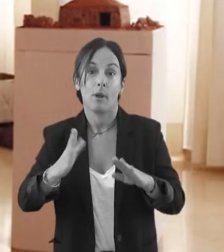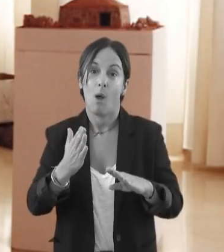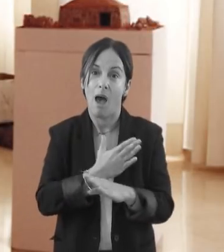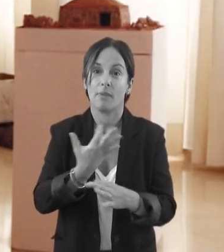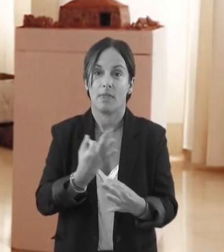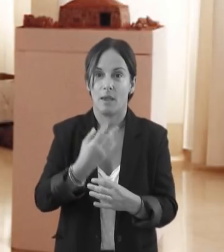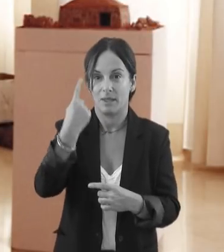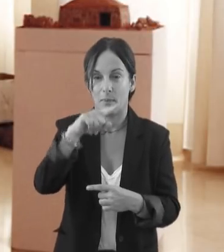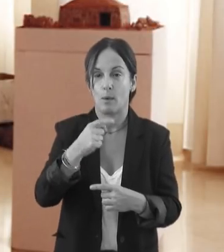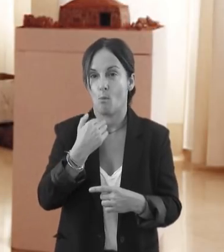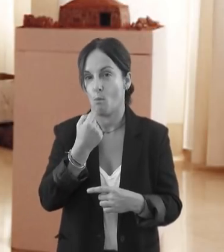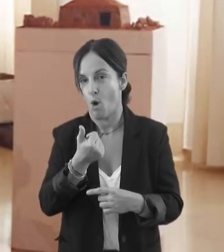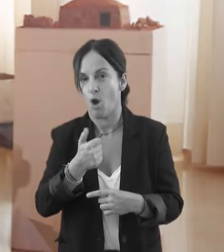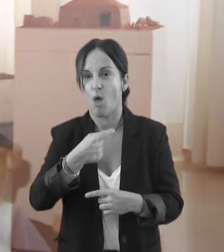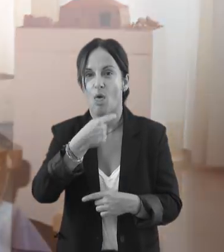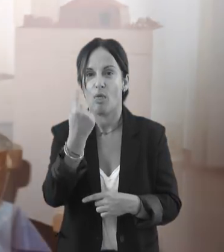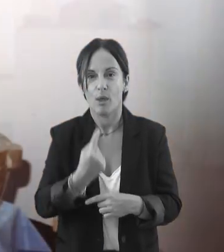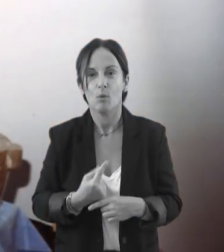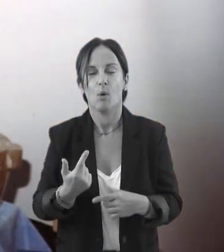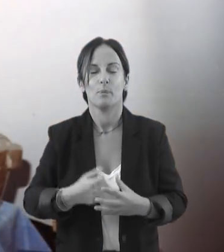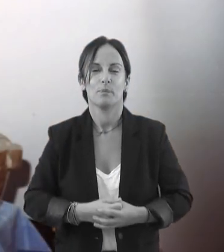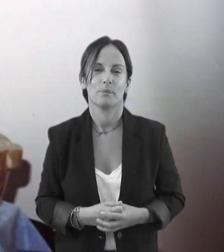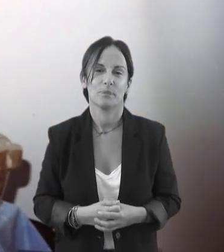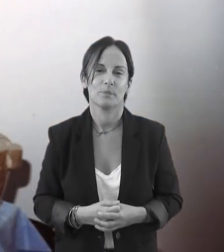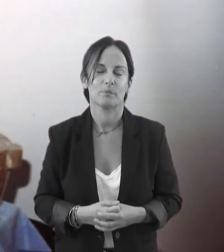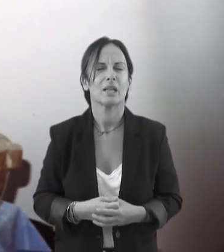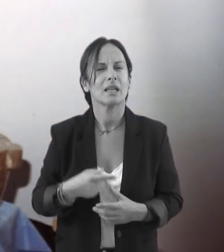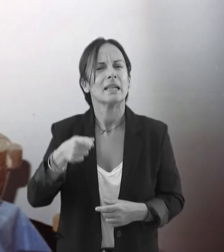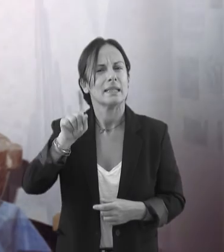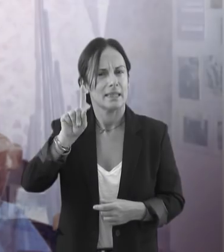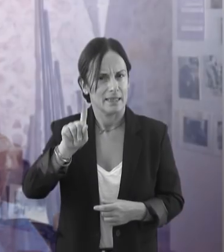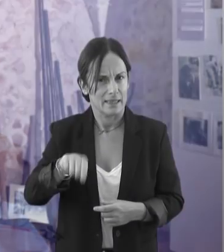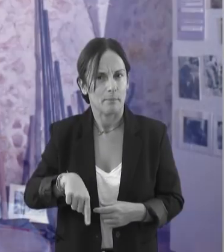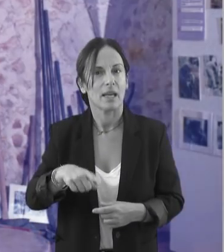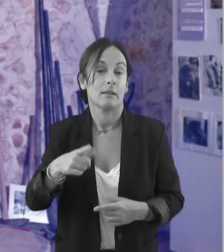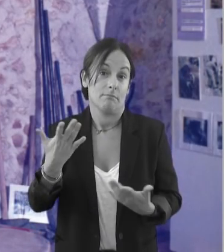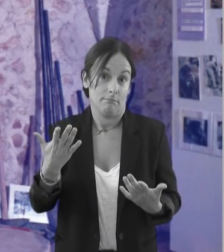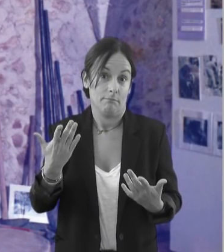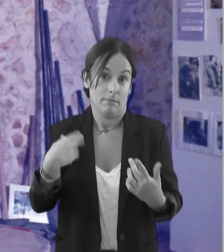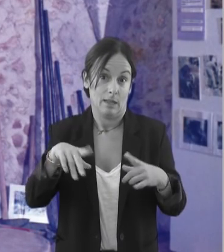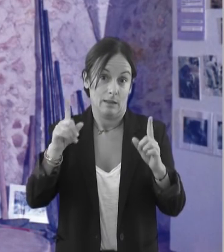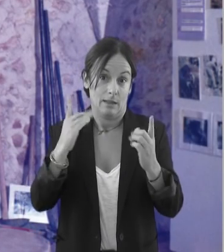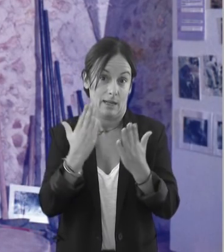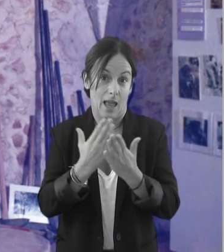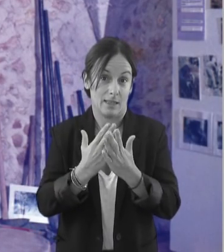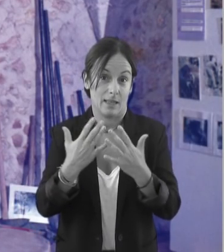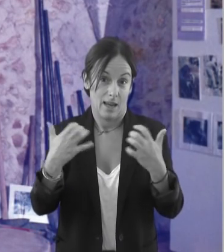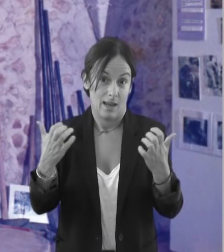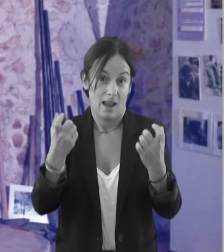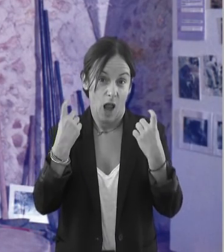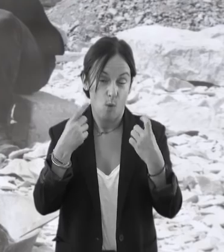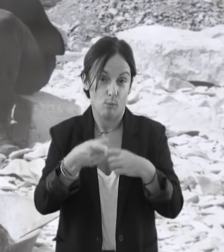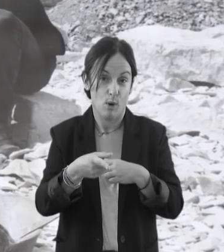en aquesta escola. I varen dar a conèixer, obrir els ulls a la gent, que clar, a part de margers, tenien uns